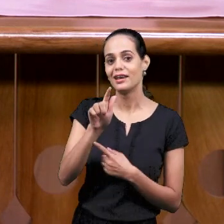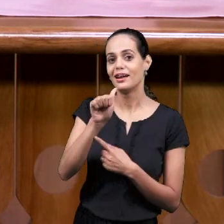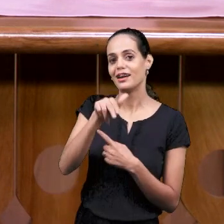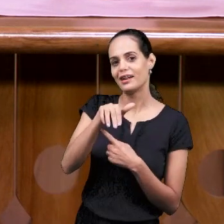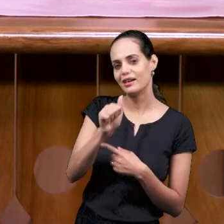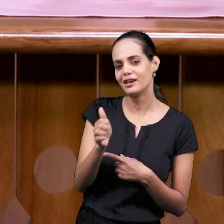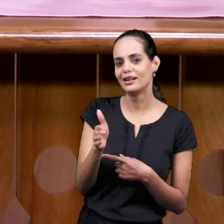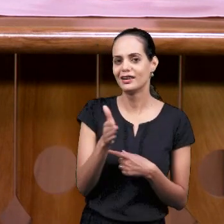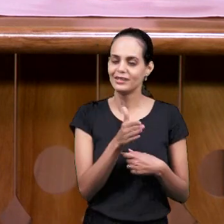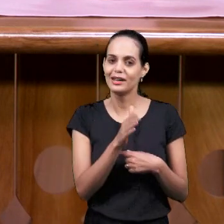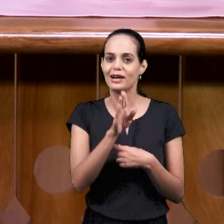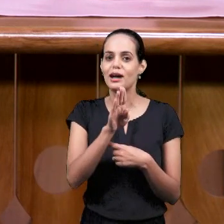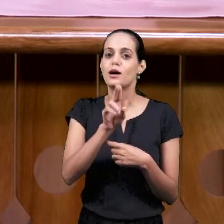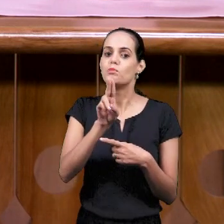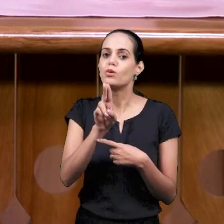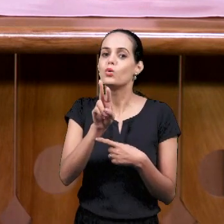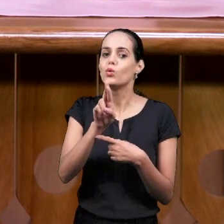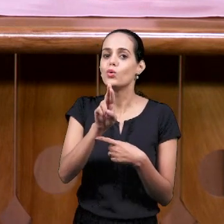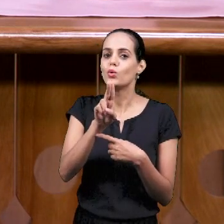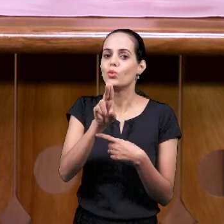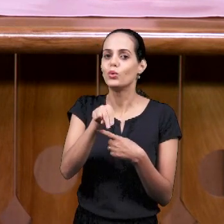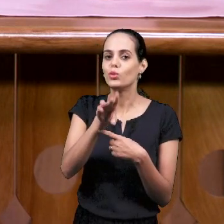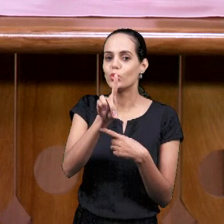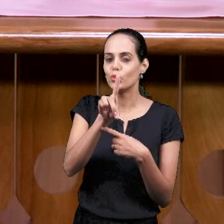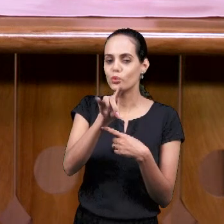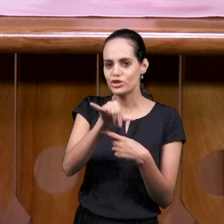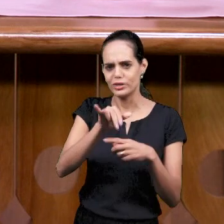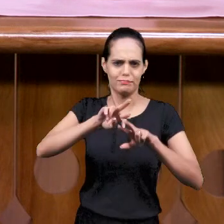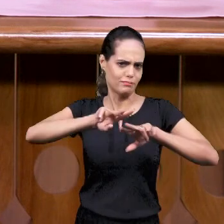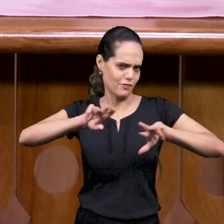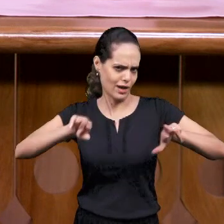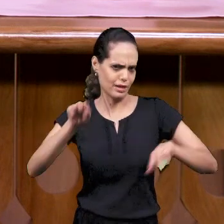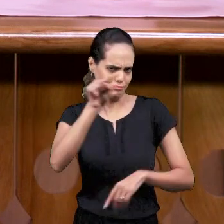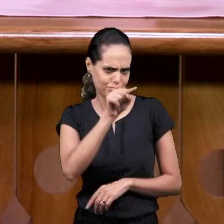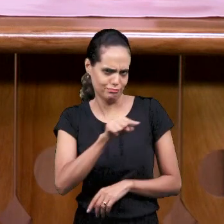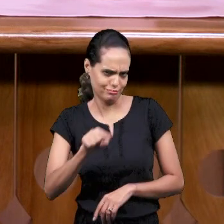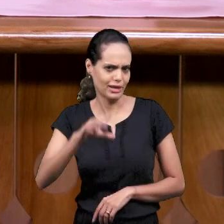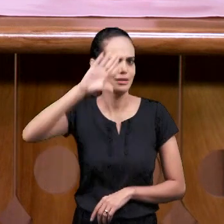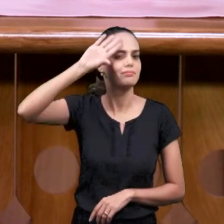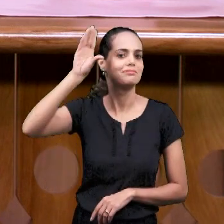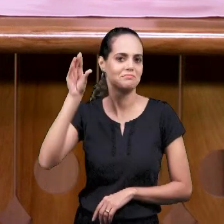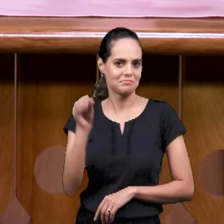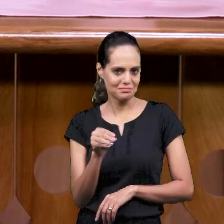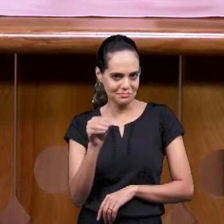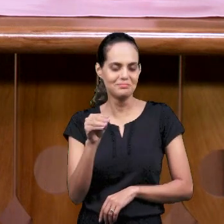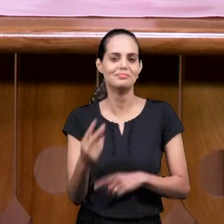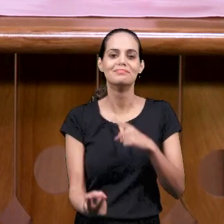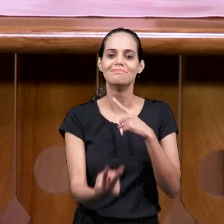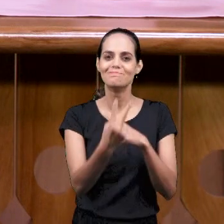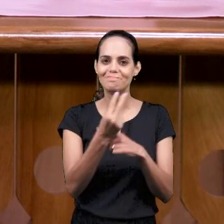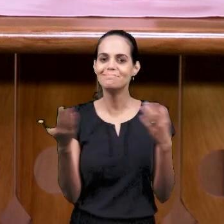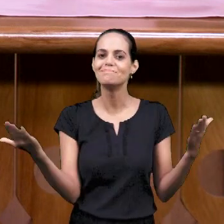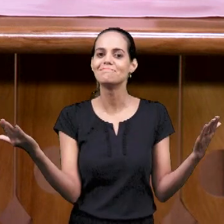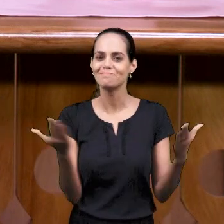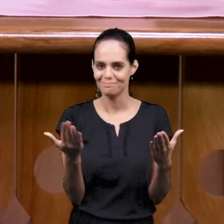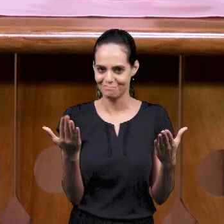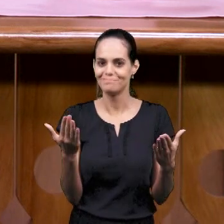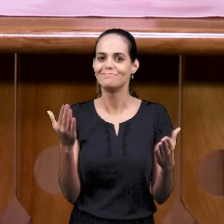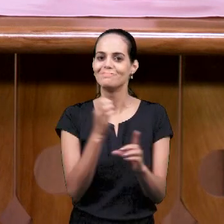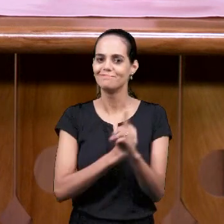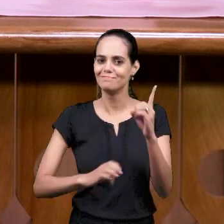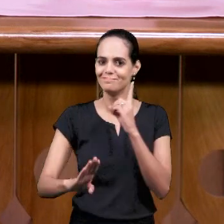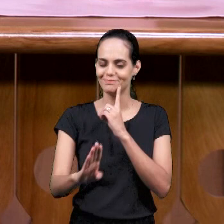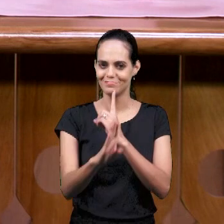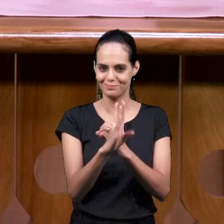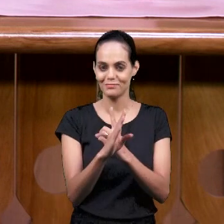des pays comme Ghana, Burundi, et aussi le Niger et aussi la Tanzanie participent avec nous en direct de cette école biblique